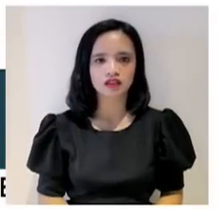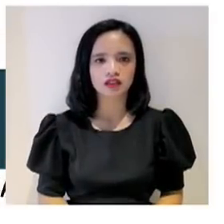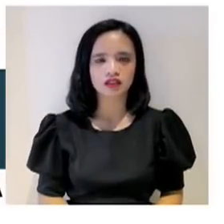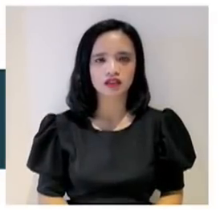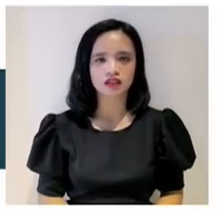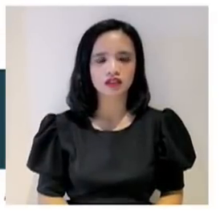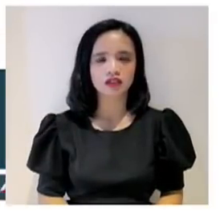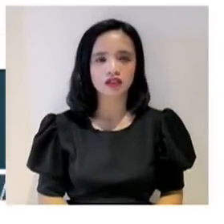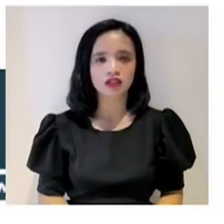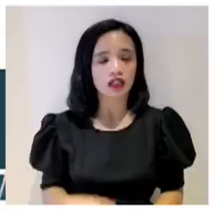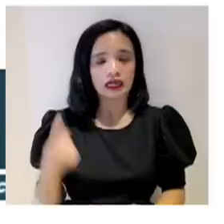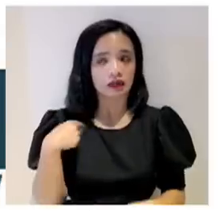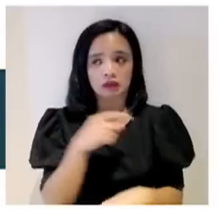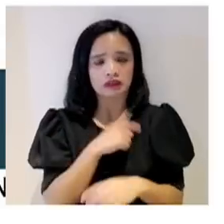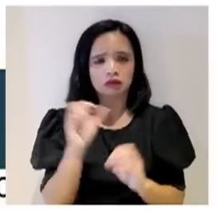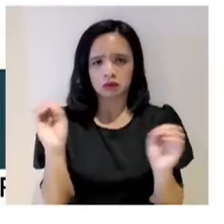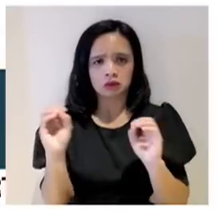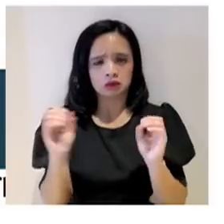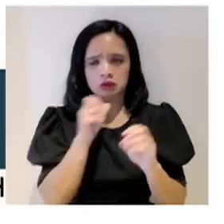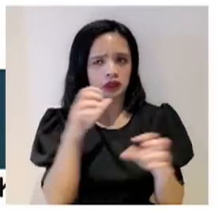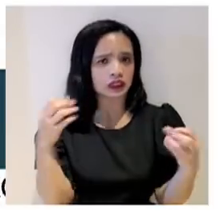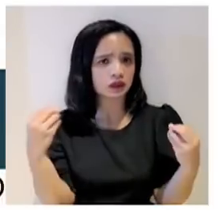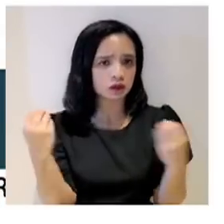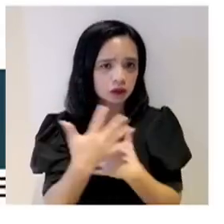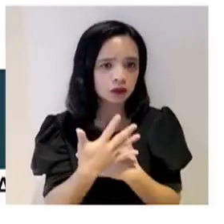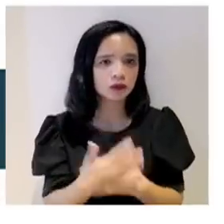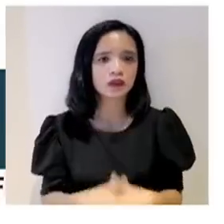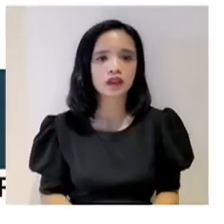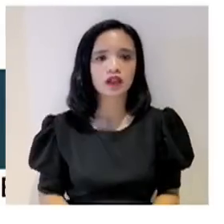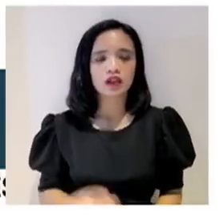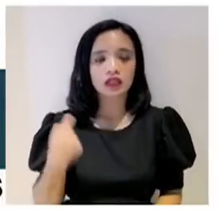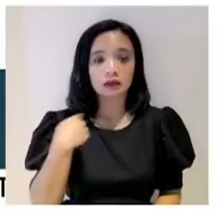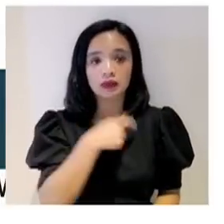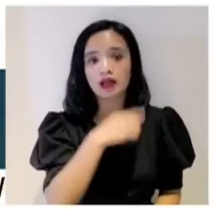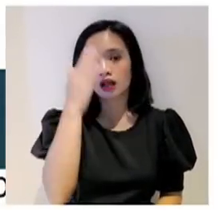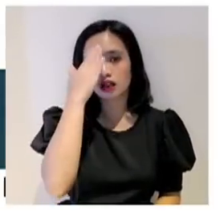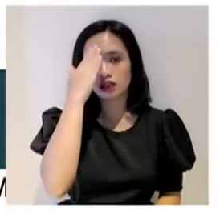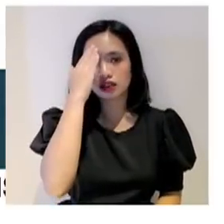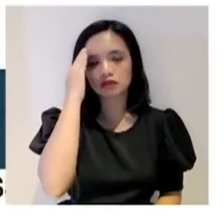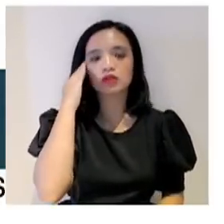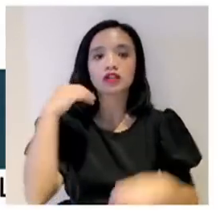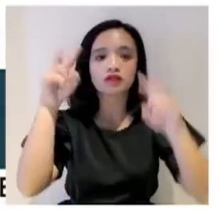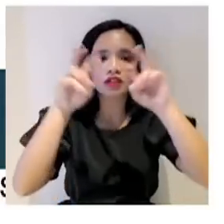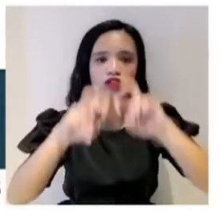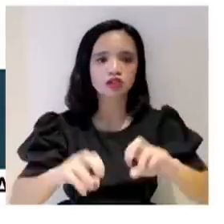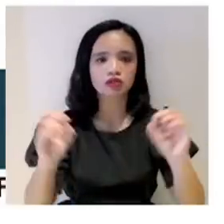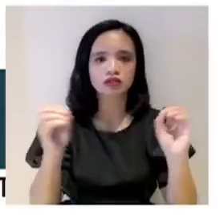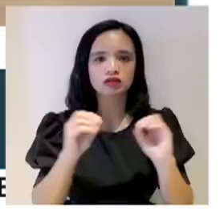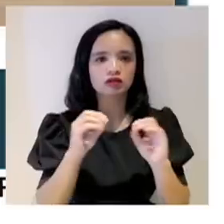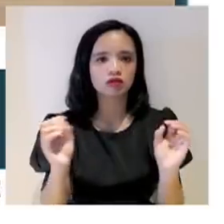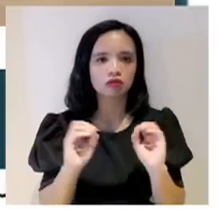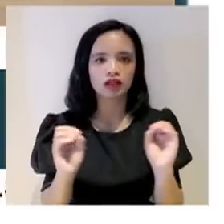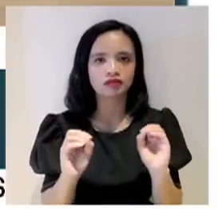Wala po kaming kinatakutan. Alam namin walang pupuntahan rin yung investigasyon na yan.